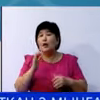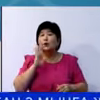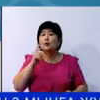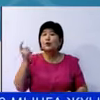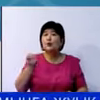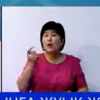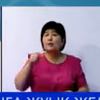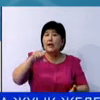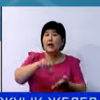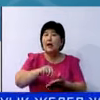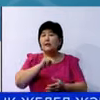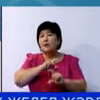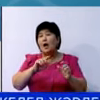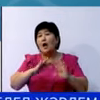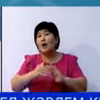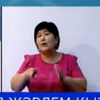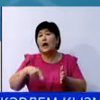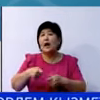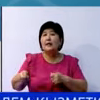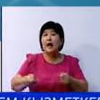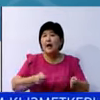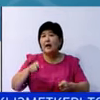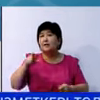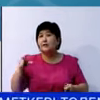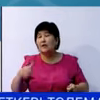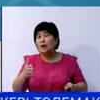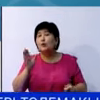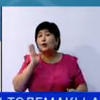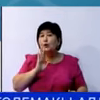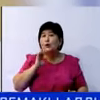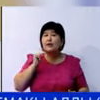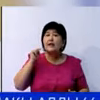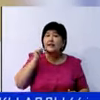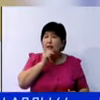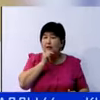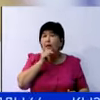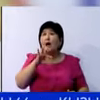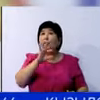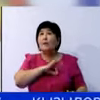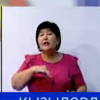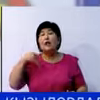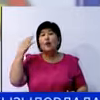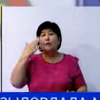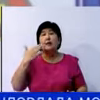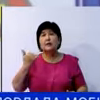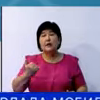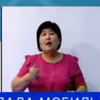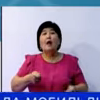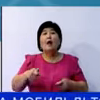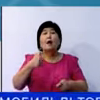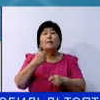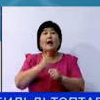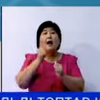Қазсушар мекемесі аудан қала әкімдіктерімен осы суды тиімді пайдалану мақсатында қолдап басқару, яғни